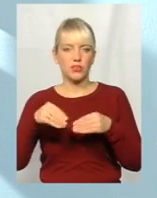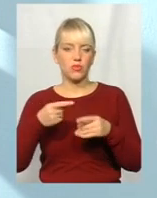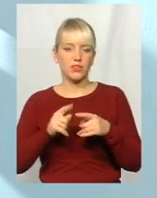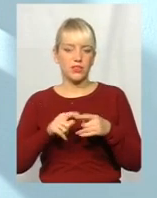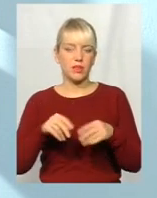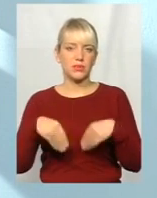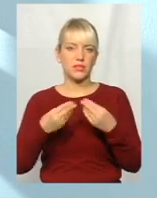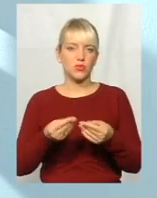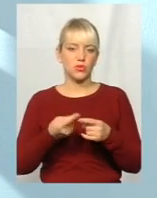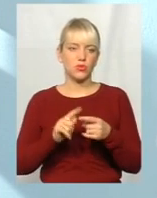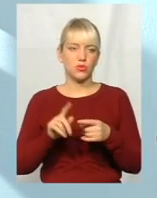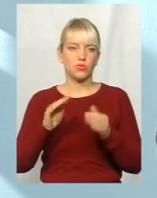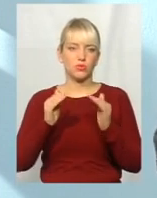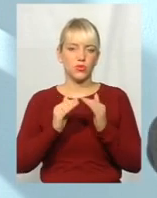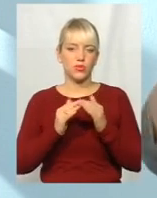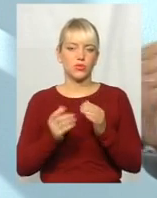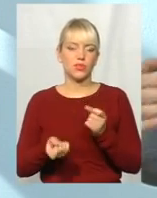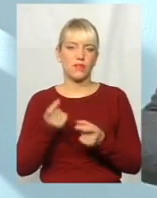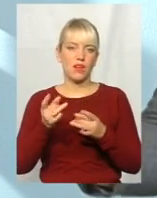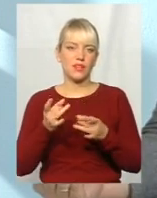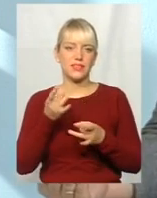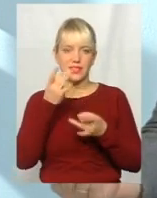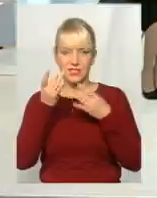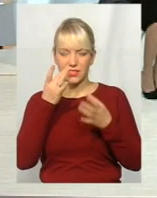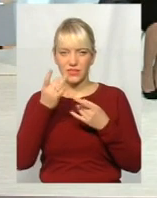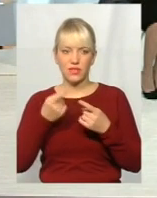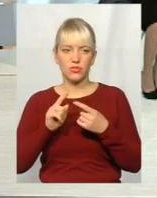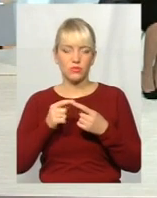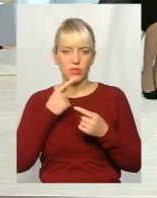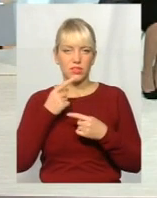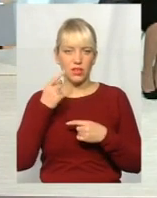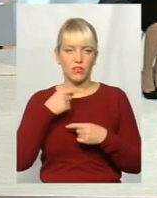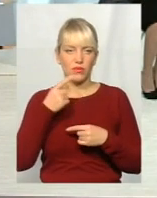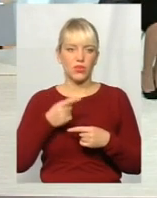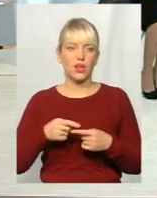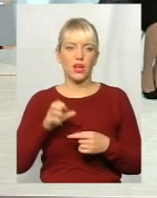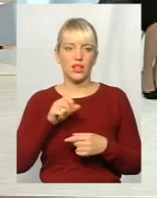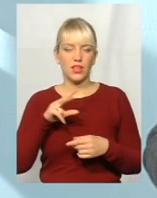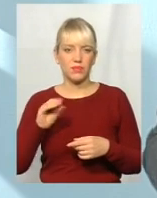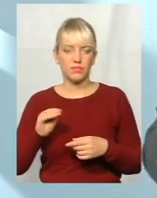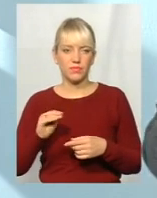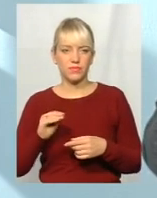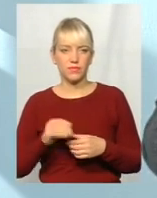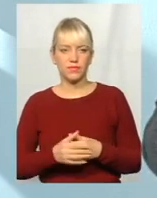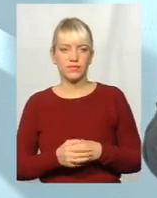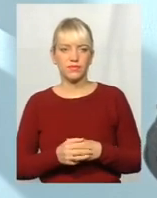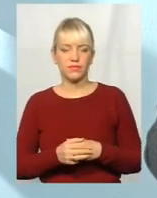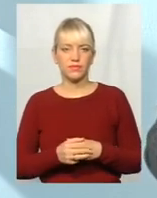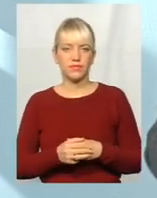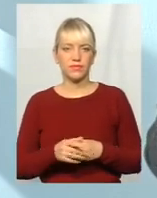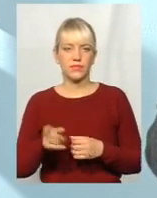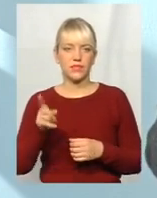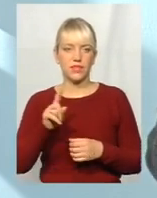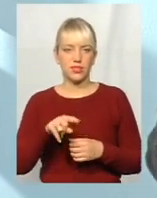будинку появляється цвіль. Тому це я вже так трохи задалеко дійшла. Але все ж